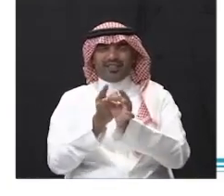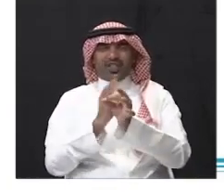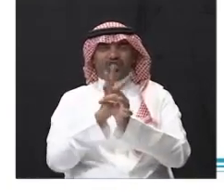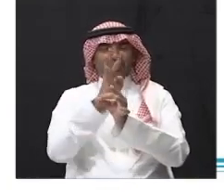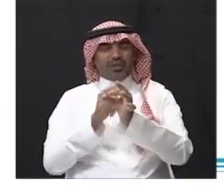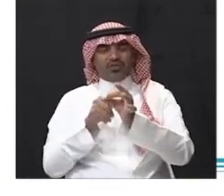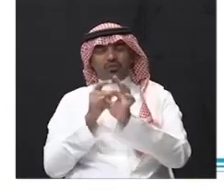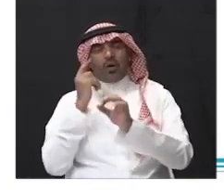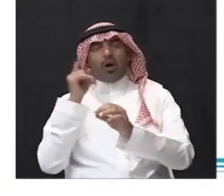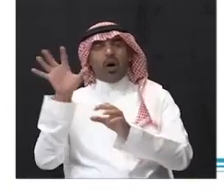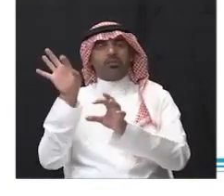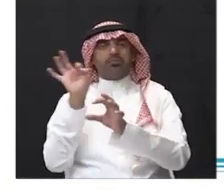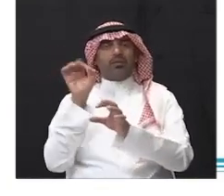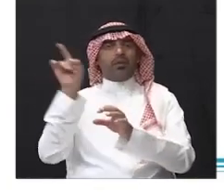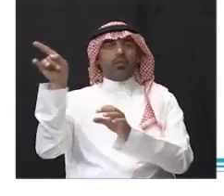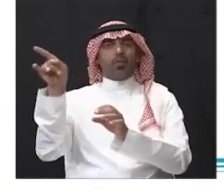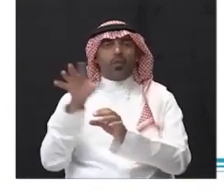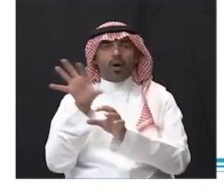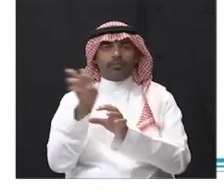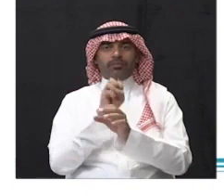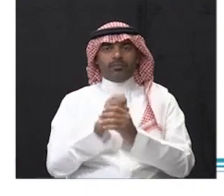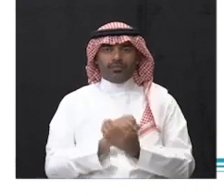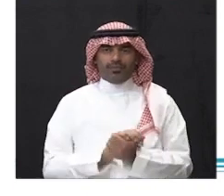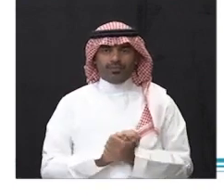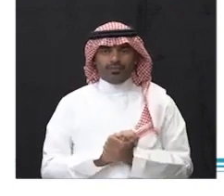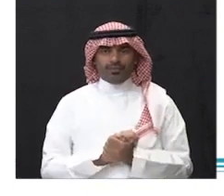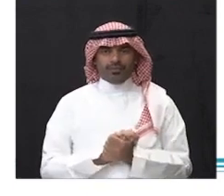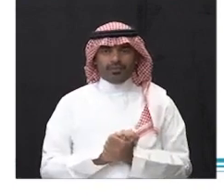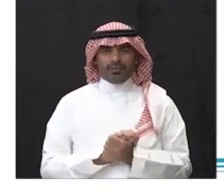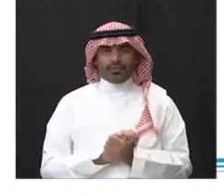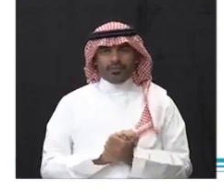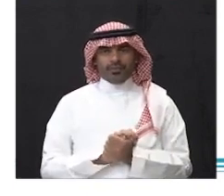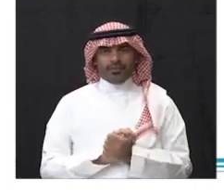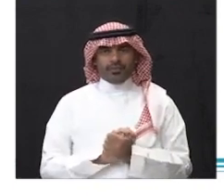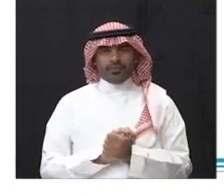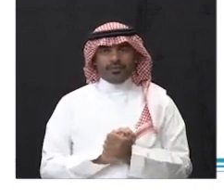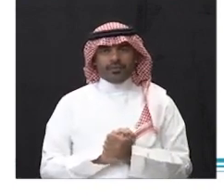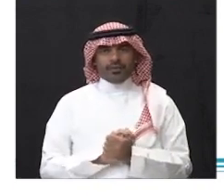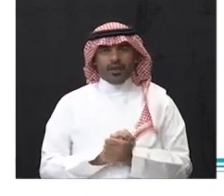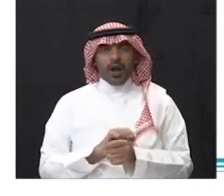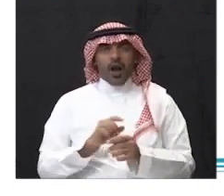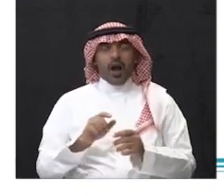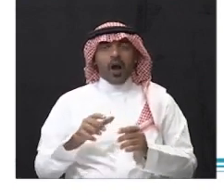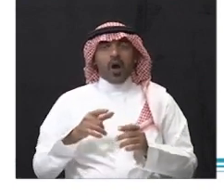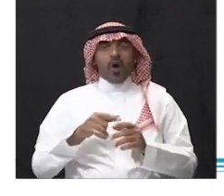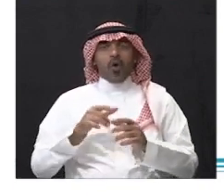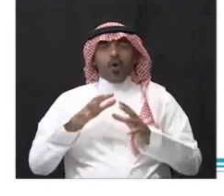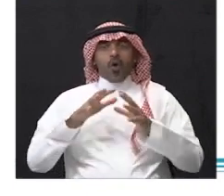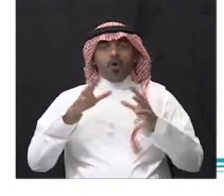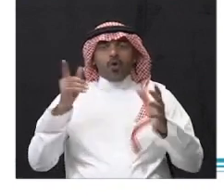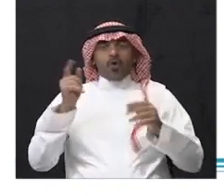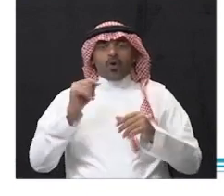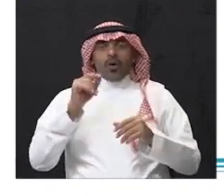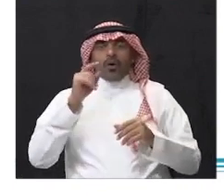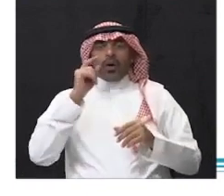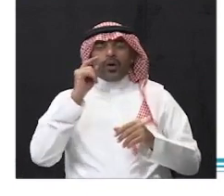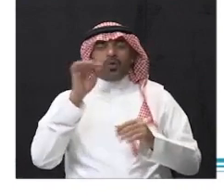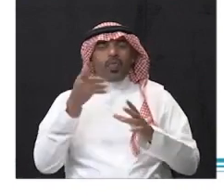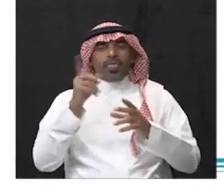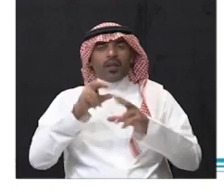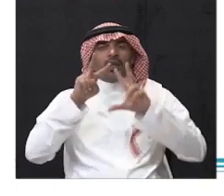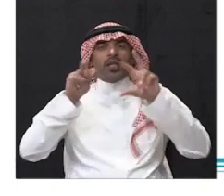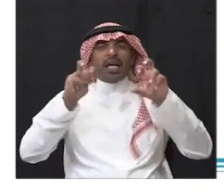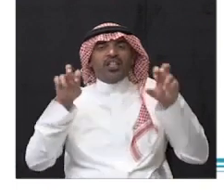أبرز الكشوف الجغرافية: الكشوف الجغرافية الإسبانية، اكتشاف أمريكا، كريستوفر كولومبوس من عام